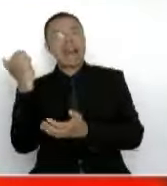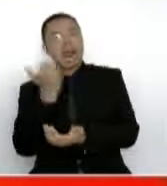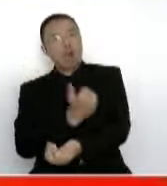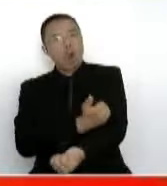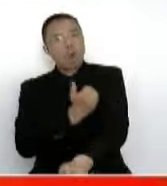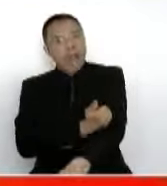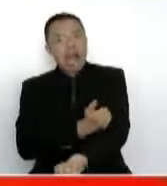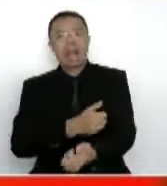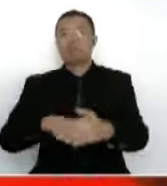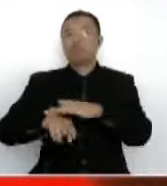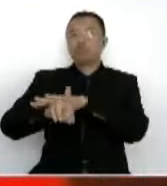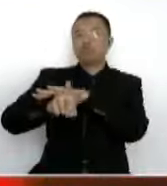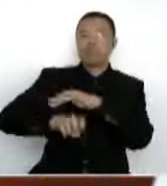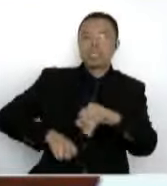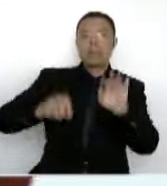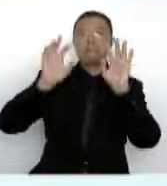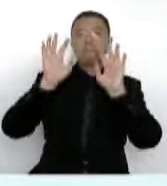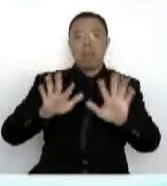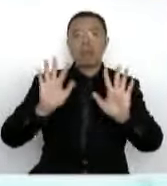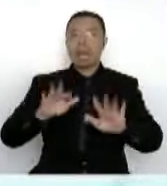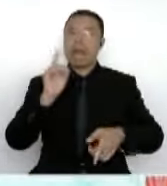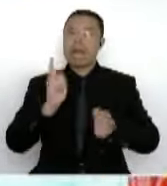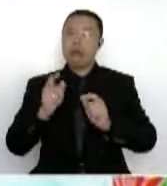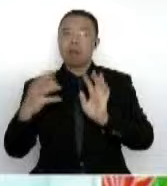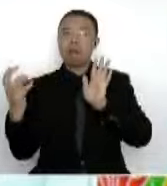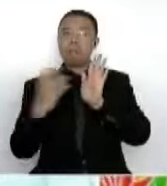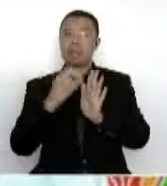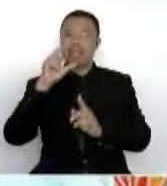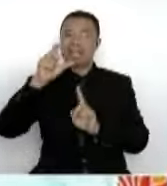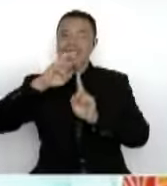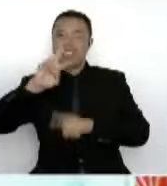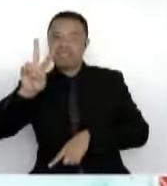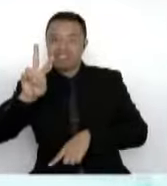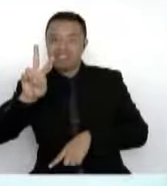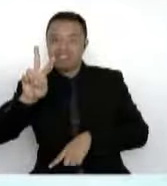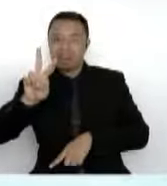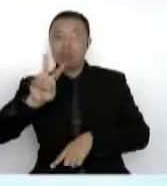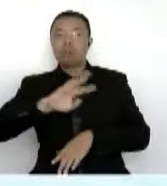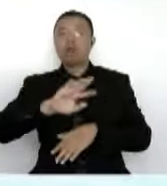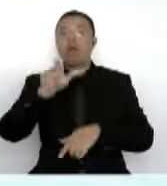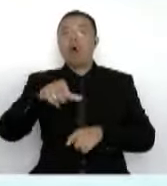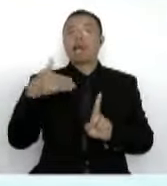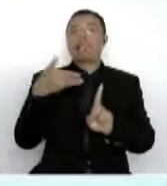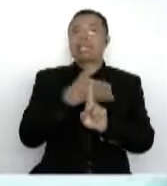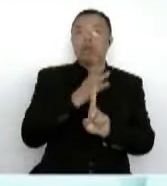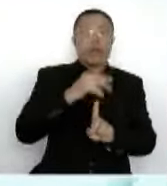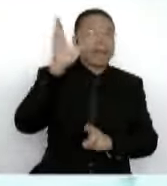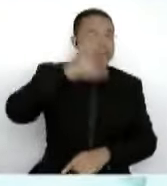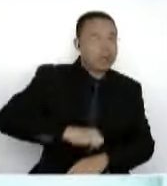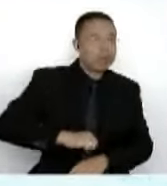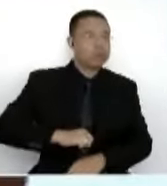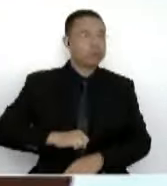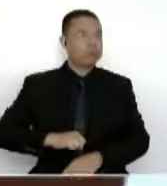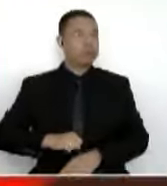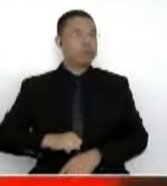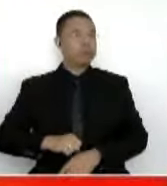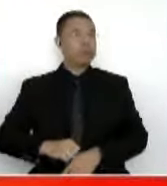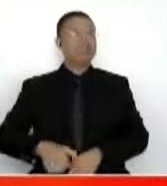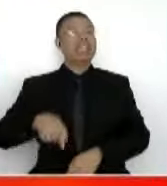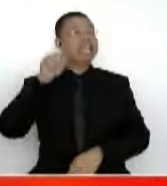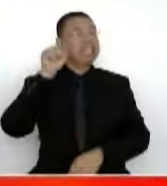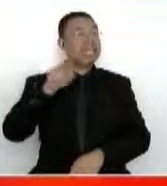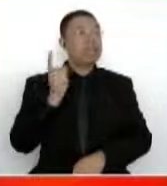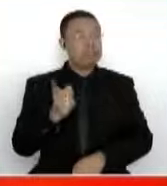pencurian bahkan kalau ini dilakukan maka apa yang terjadi orang mau selingkuh pun akan ketahuan maka dengan